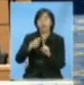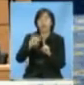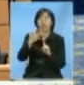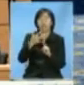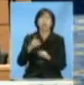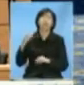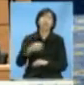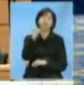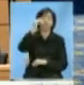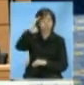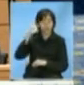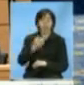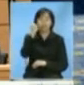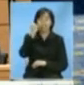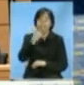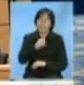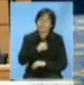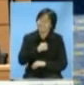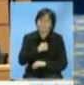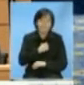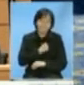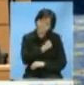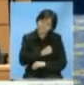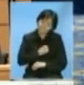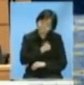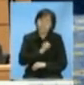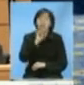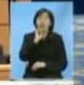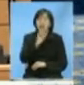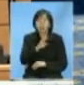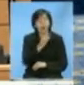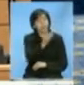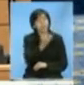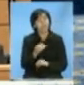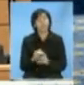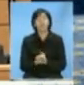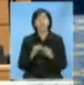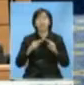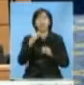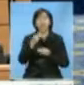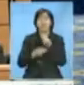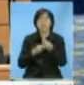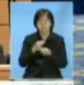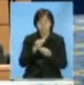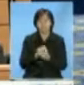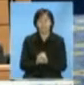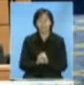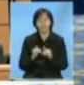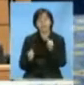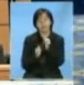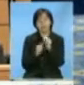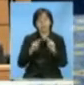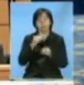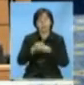ฏิวัติแล้วน้อยใจจริงๆอยากจะบอกกับท่านณัฐวุฒิไสเกลือในฐานะเป็นรัฐมนตรีช่วย